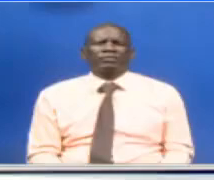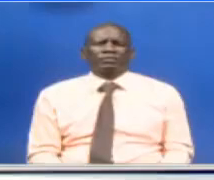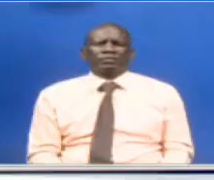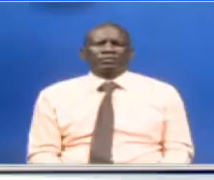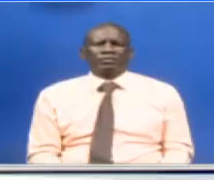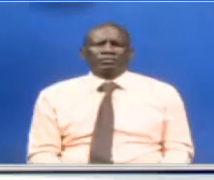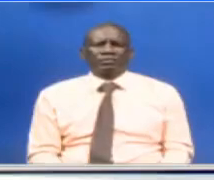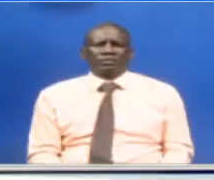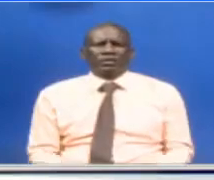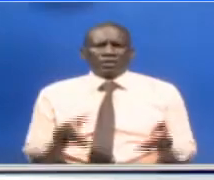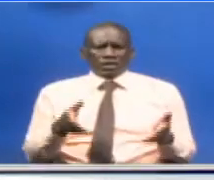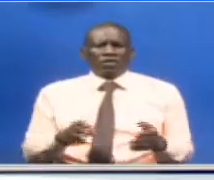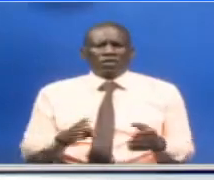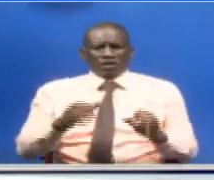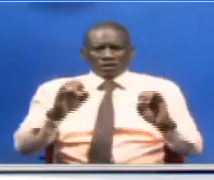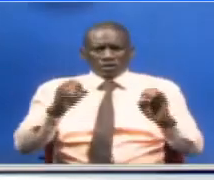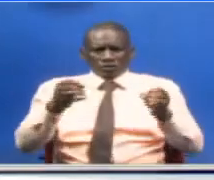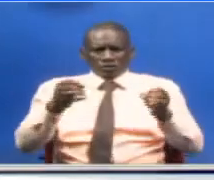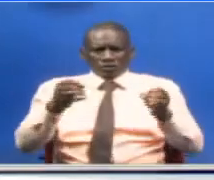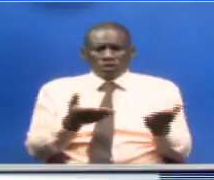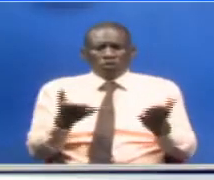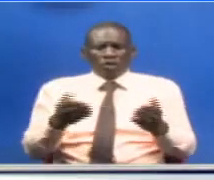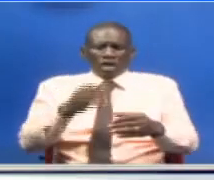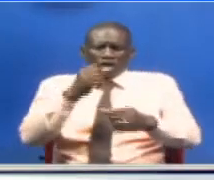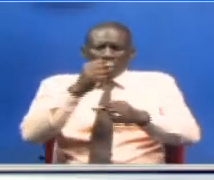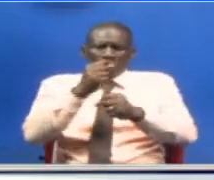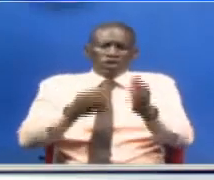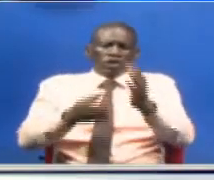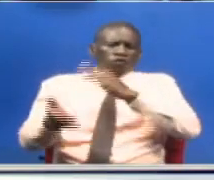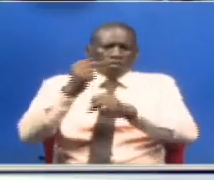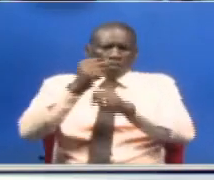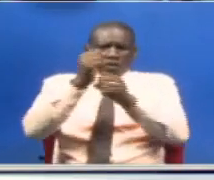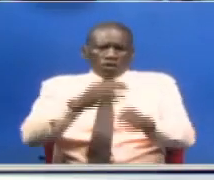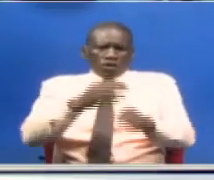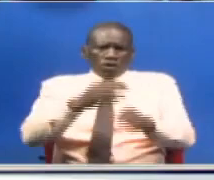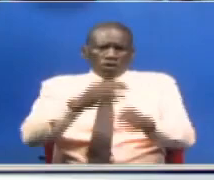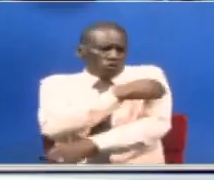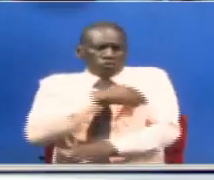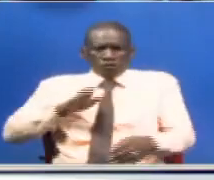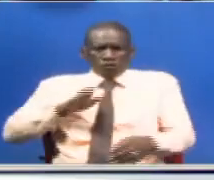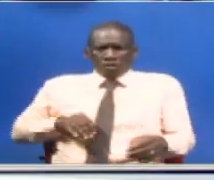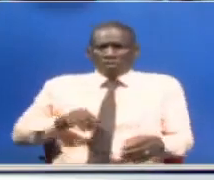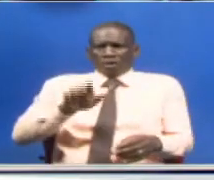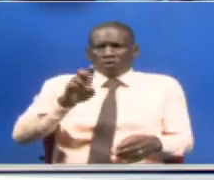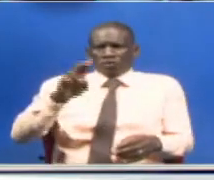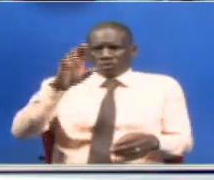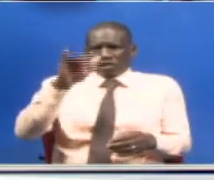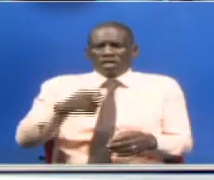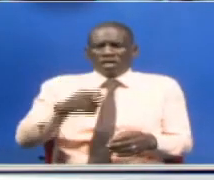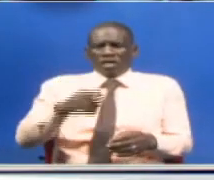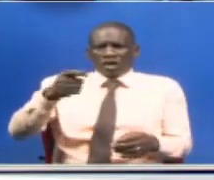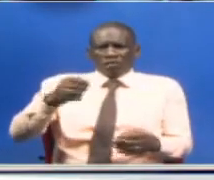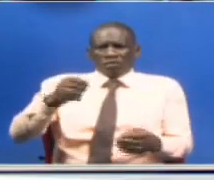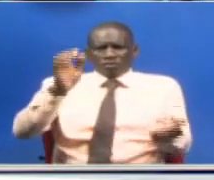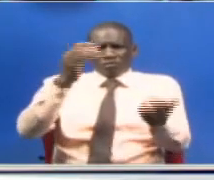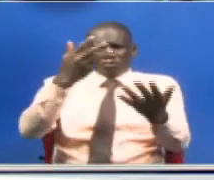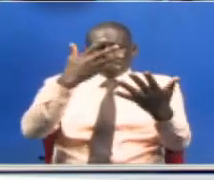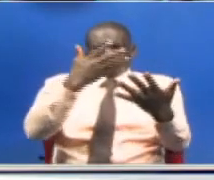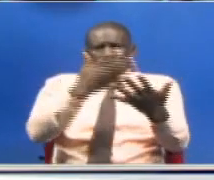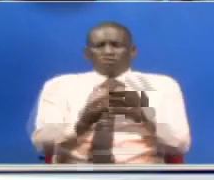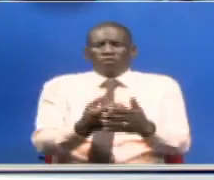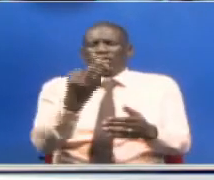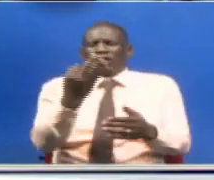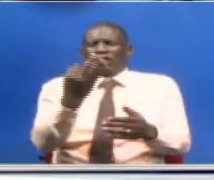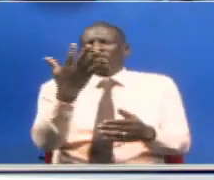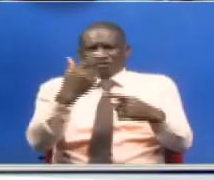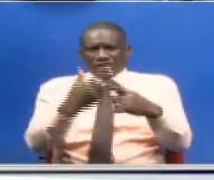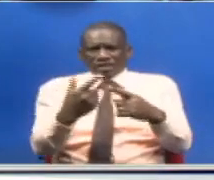mami taarifa hii amb mfi wa zamani wa hospitali ya Mama luy amiwa kif CH miak